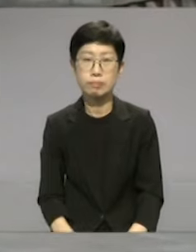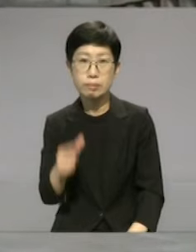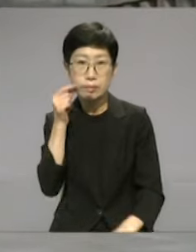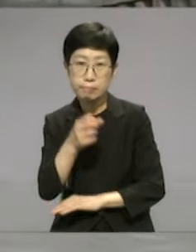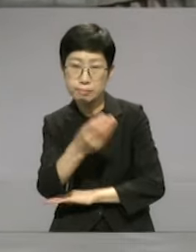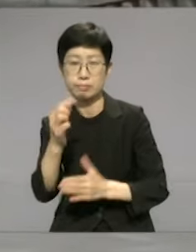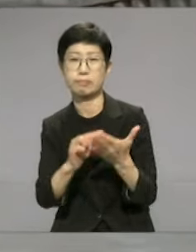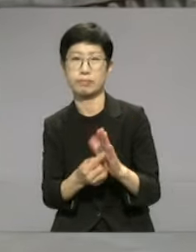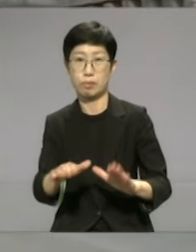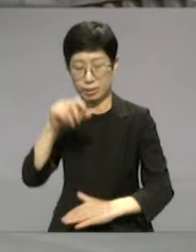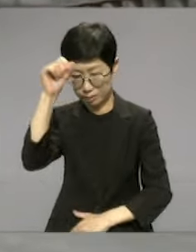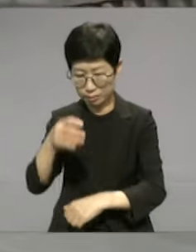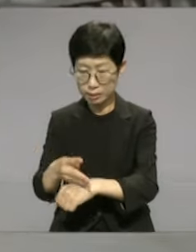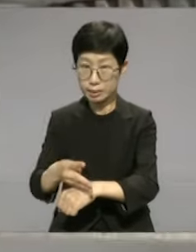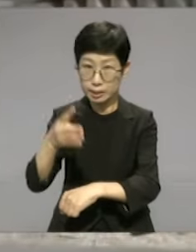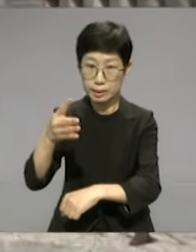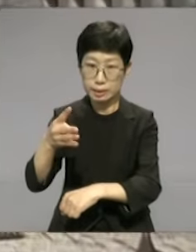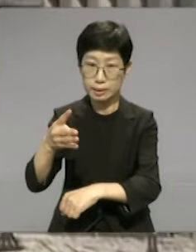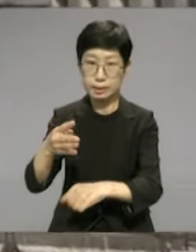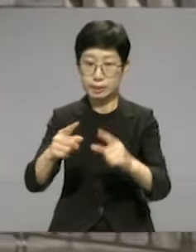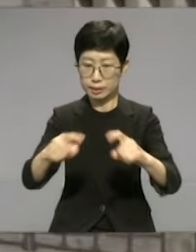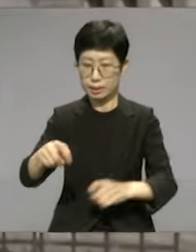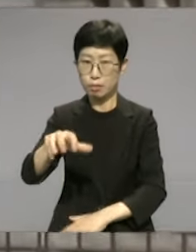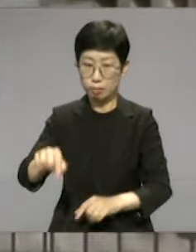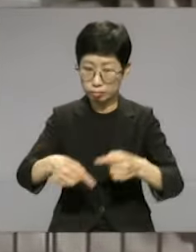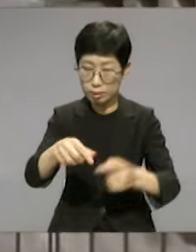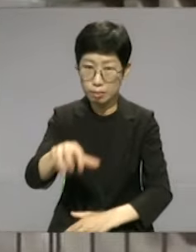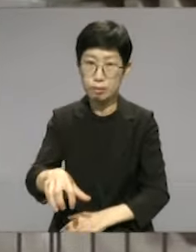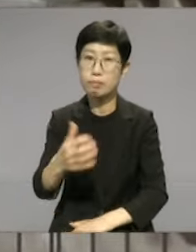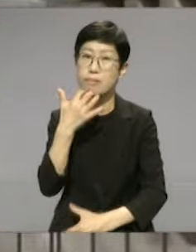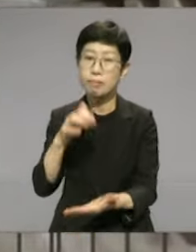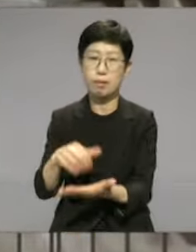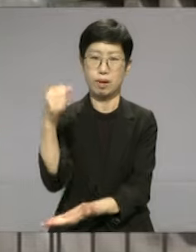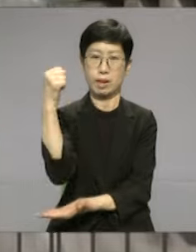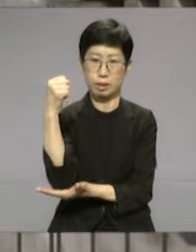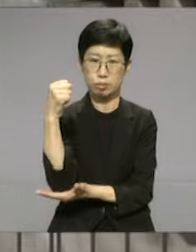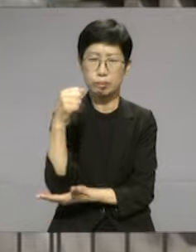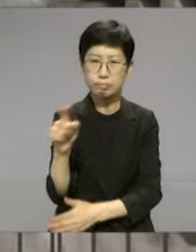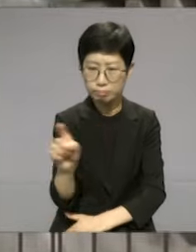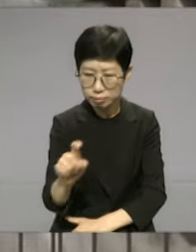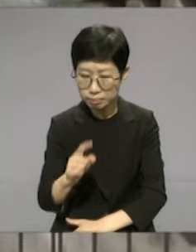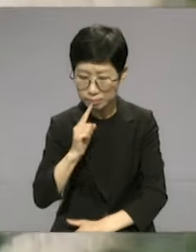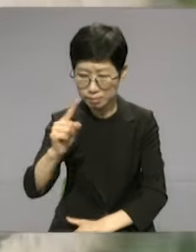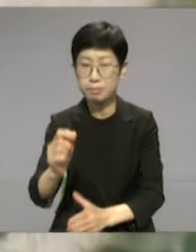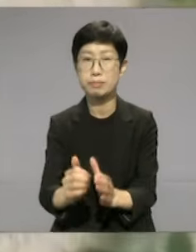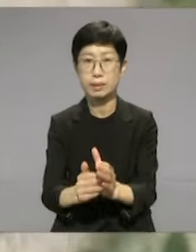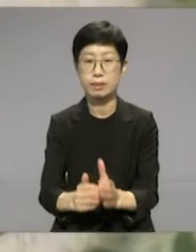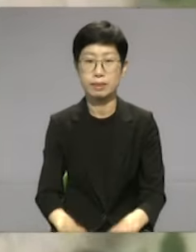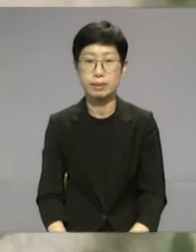일본 언론에 따르면 오늘 새벽 4시쯤 야스쿠니 신사 입구인 도리히 근처에 있는 돌기둥에 낙서가 되어 있다는 신고가